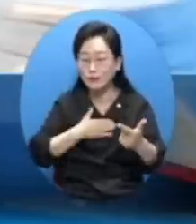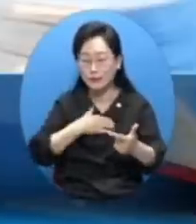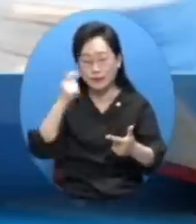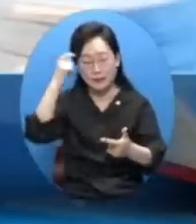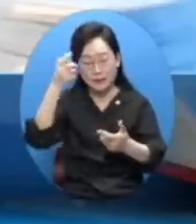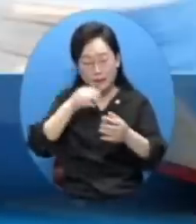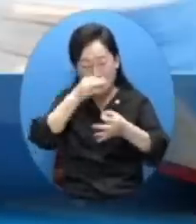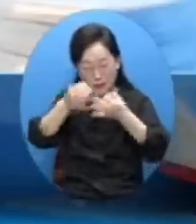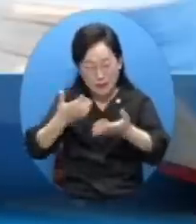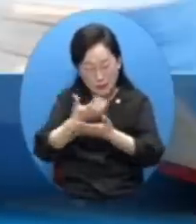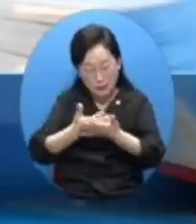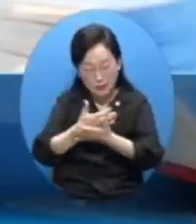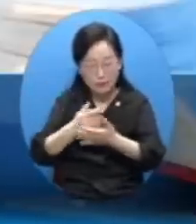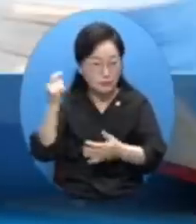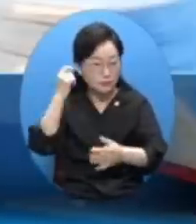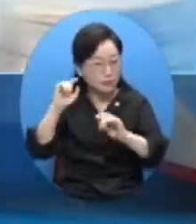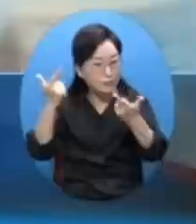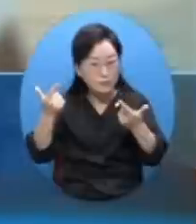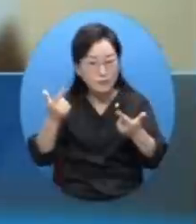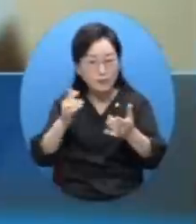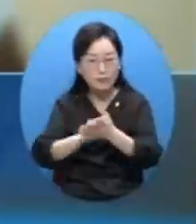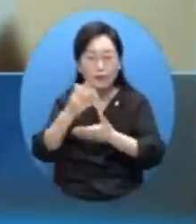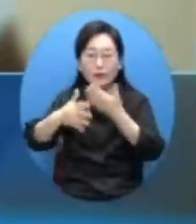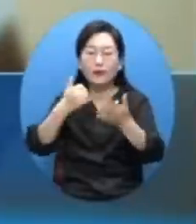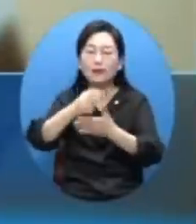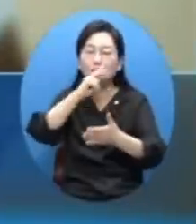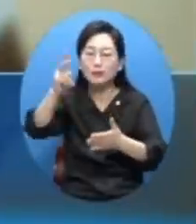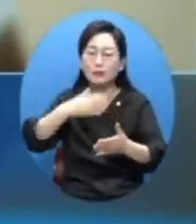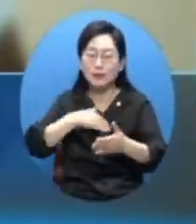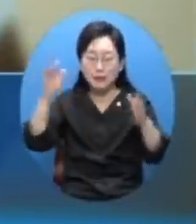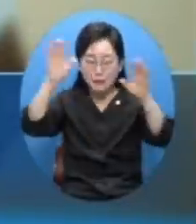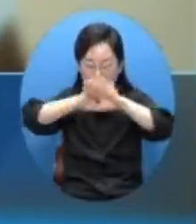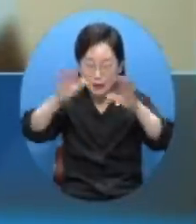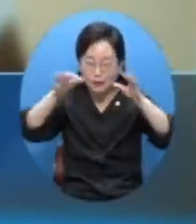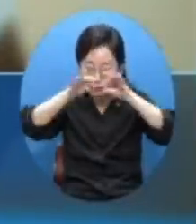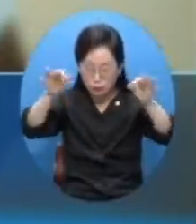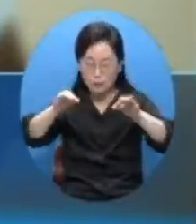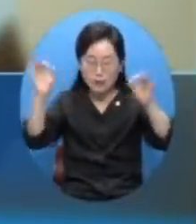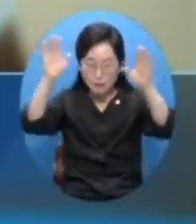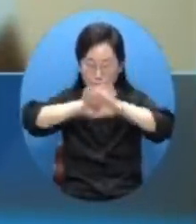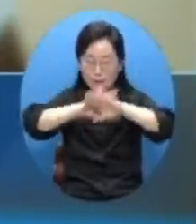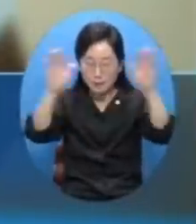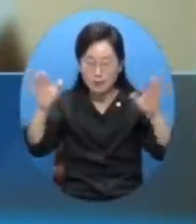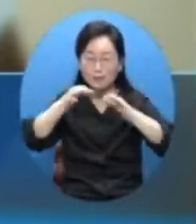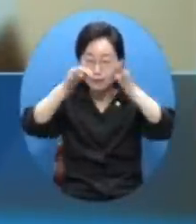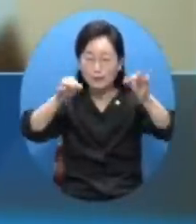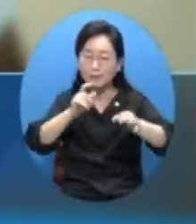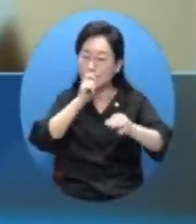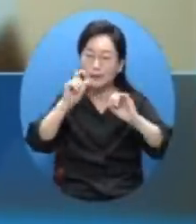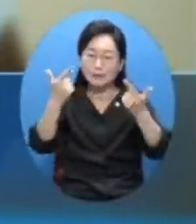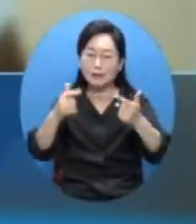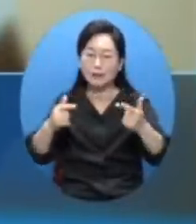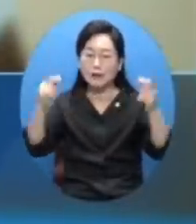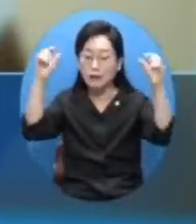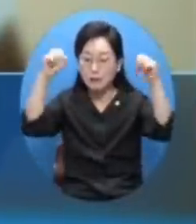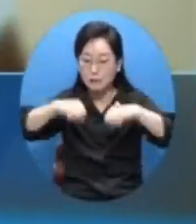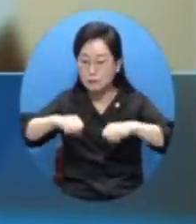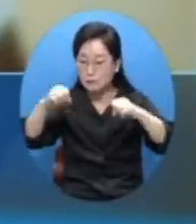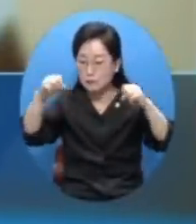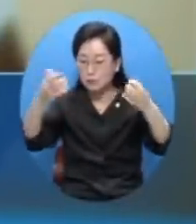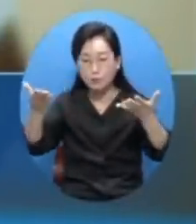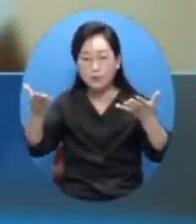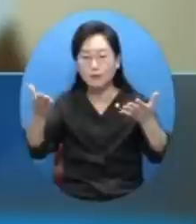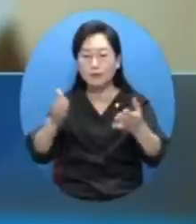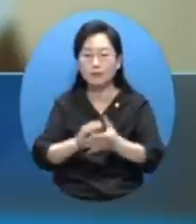신음 소리를 듣지 아니하시나이까 내 하나님의 은혜가 낮에도 부르짖고 밤에도 잠잠하지 아니하오나 응답하지 아니하시니이다